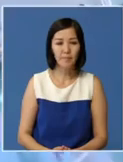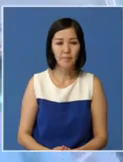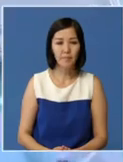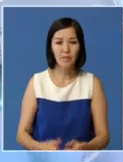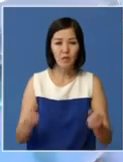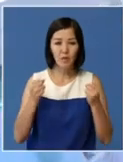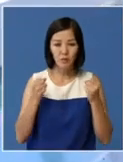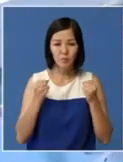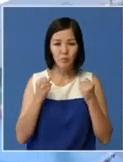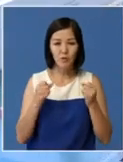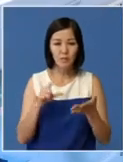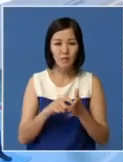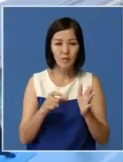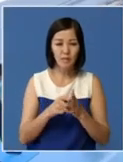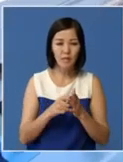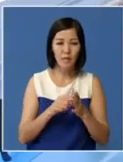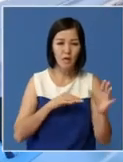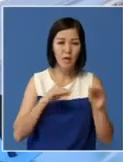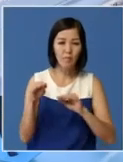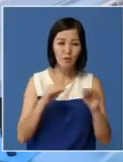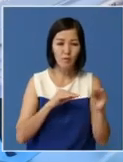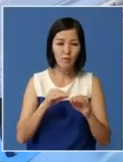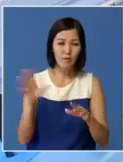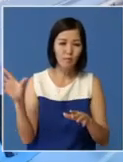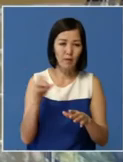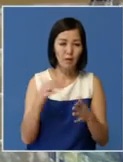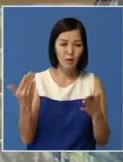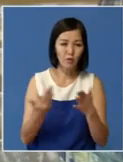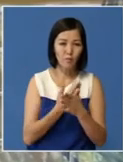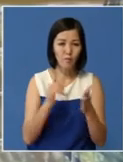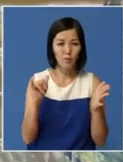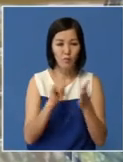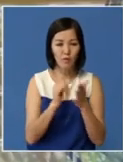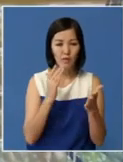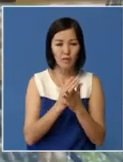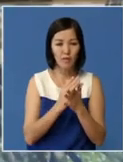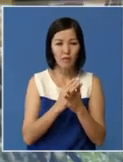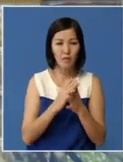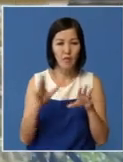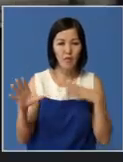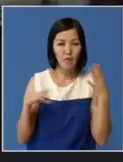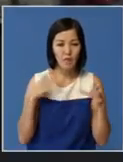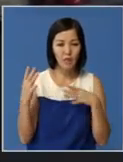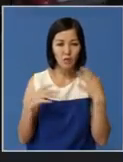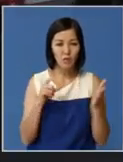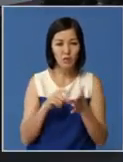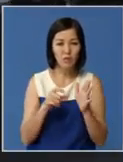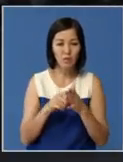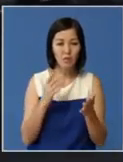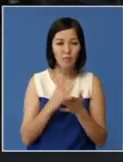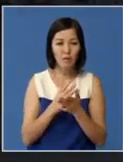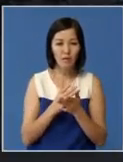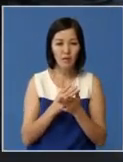Спорт залдары талапқа сай, заманауи, сапалы қондырғы керек жарақ. Тренажер залы іздегенге сұраған, бәр-бәріне